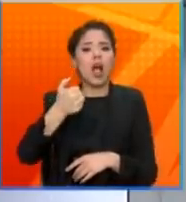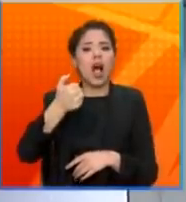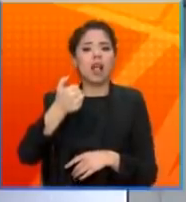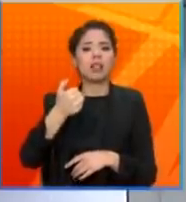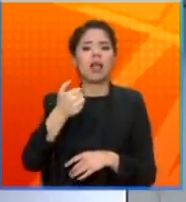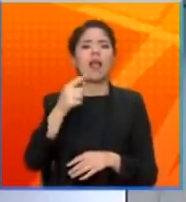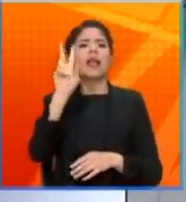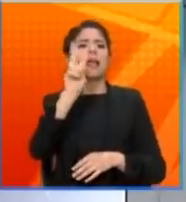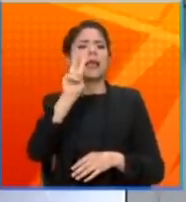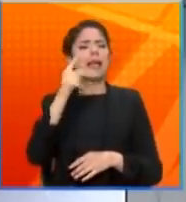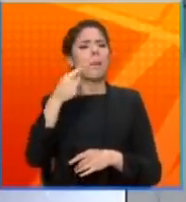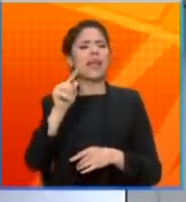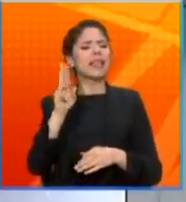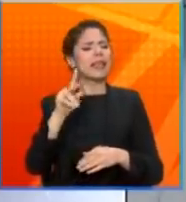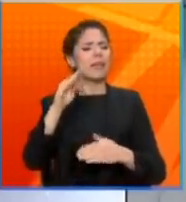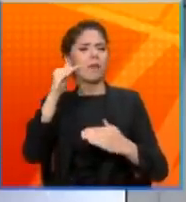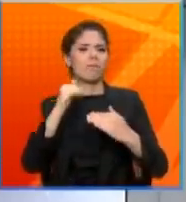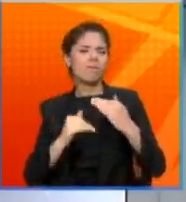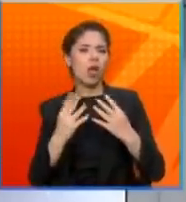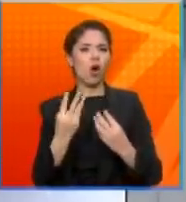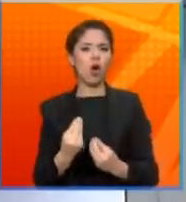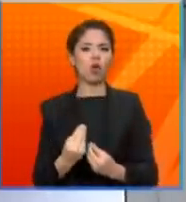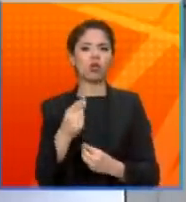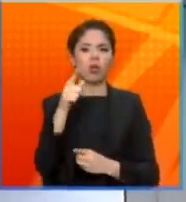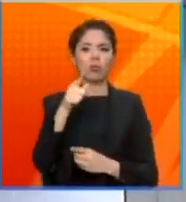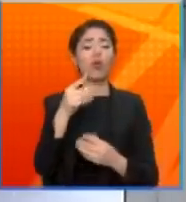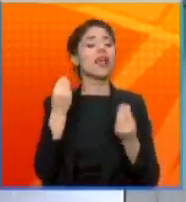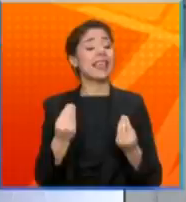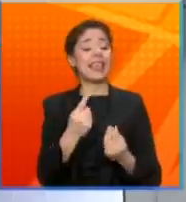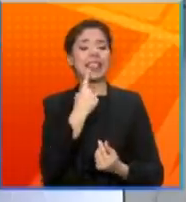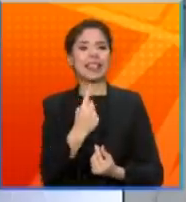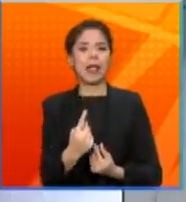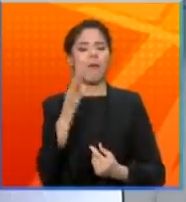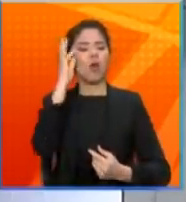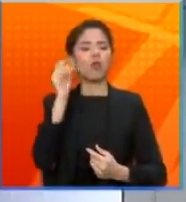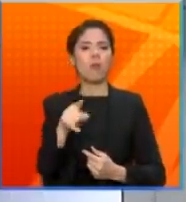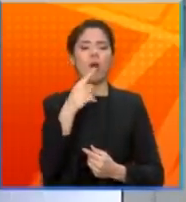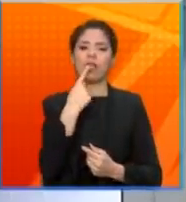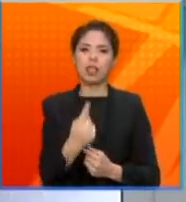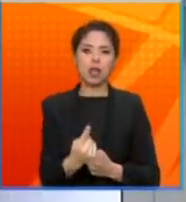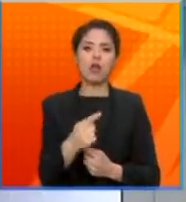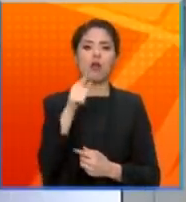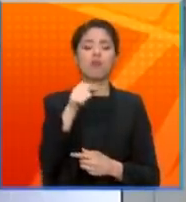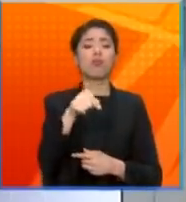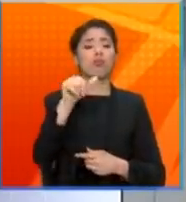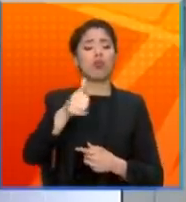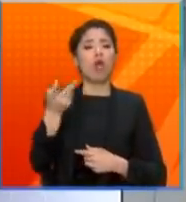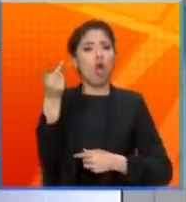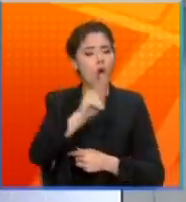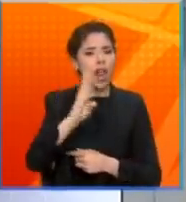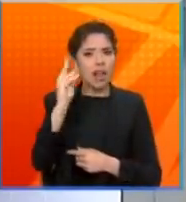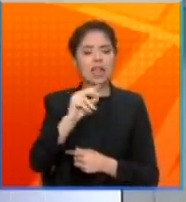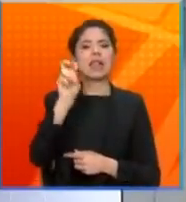2.936 hep 2000'ler seviyesinde 2000-3000 civarında seyrediyor. Bunun böyle olması iyi çünkü uzmanlar böyle diyor. Bugün vefat edenlerin